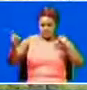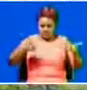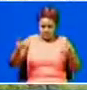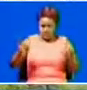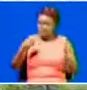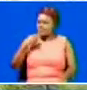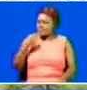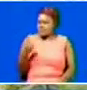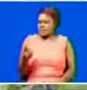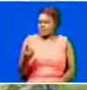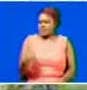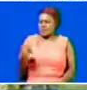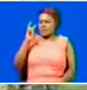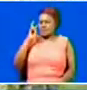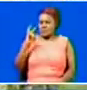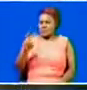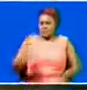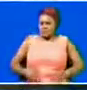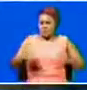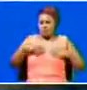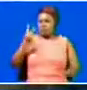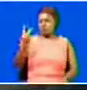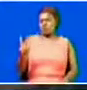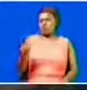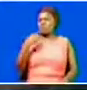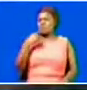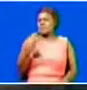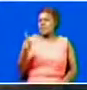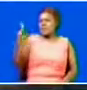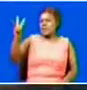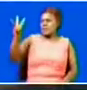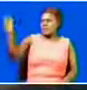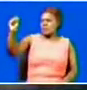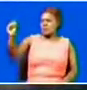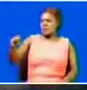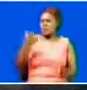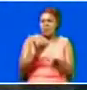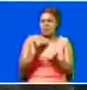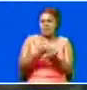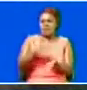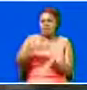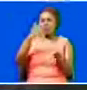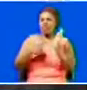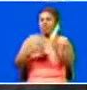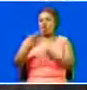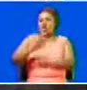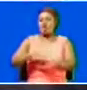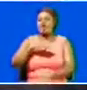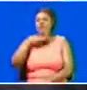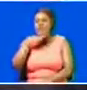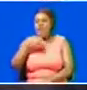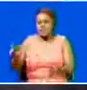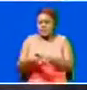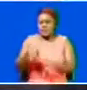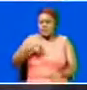Balala alisema kuwa aliona mizoga miwili tu na akataja kuwa KWS wangetoa ushahidi zaidi ya maafa. I have